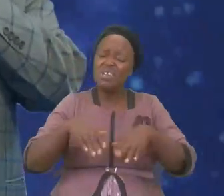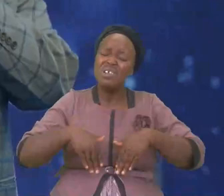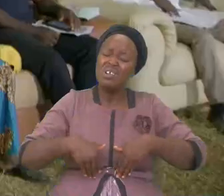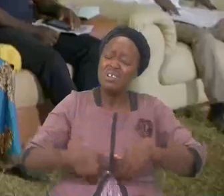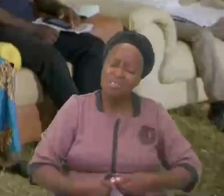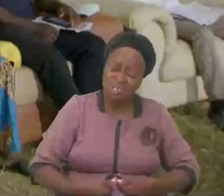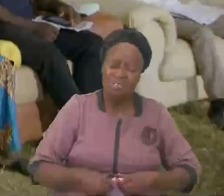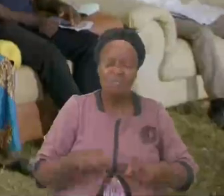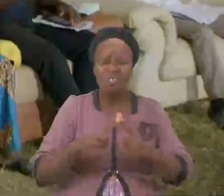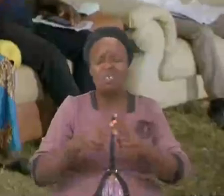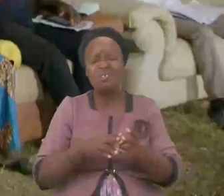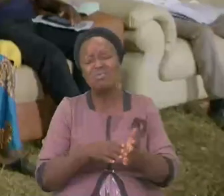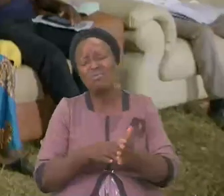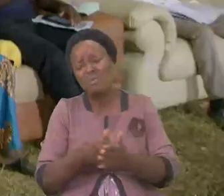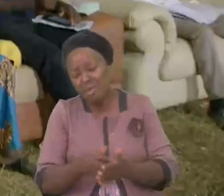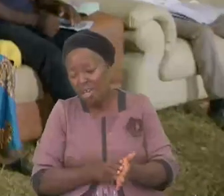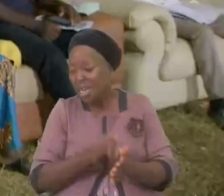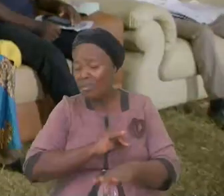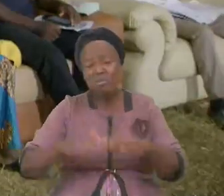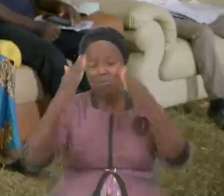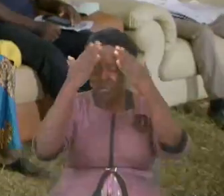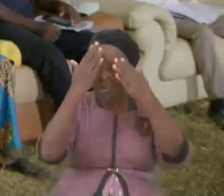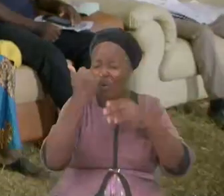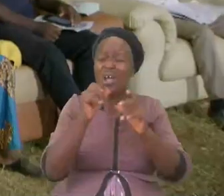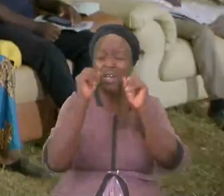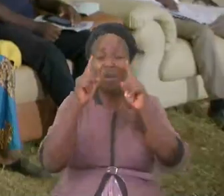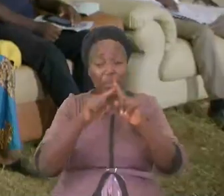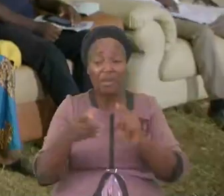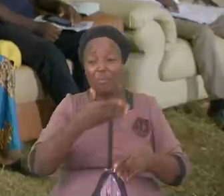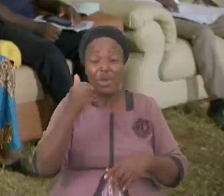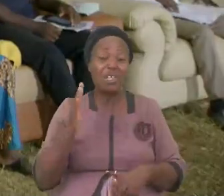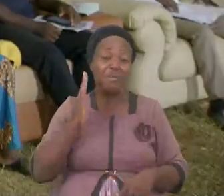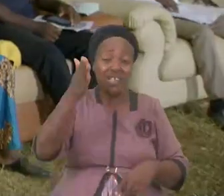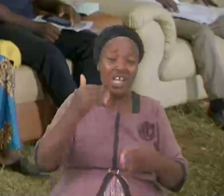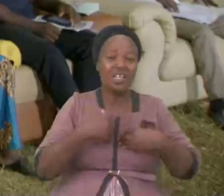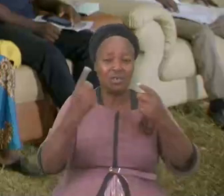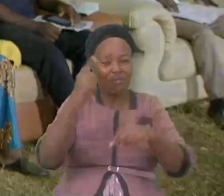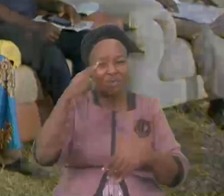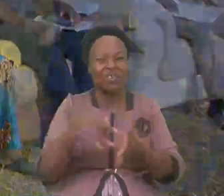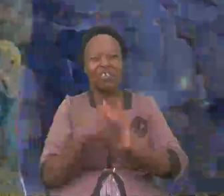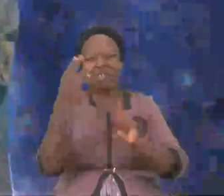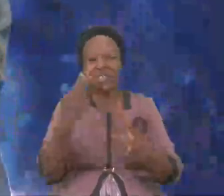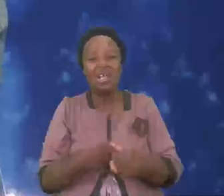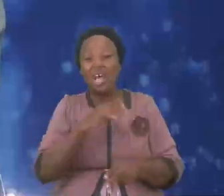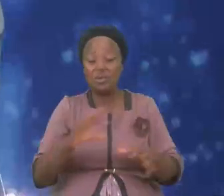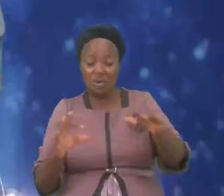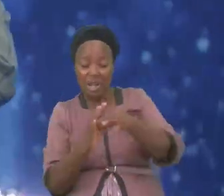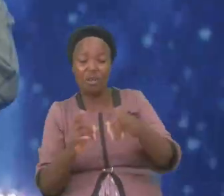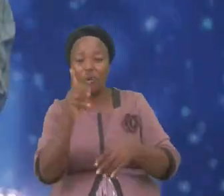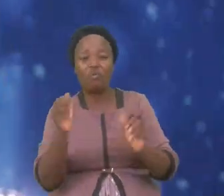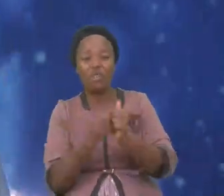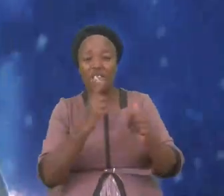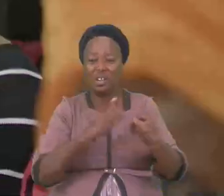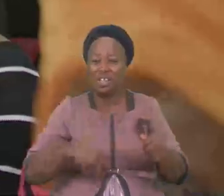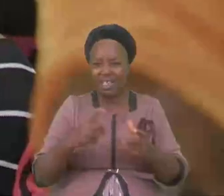Je ne sais même pas pourquoi je suis là. Une meilleure destinée vient pour toi. Comme tu te connectes au Seigneur,